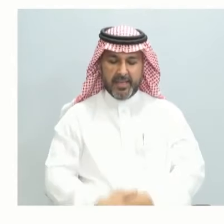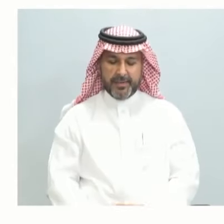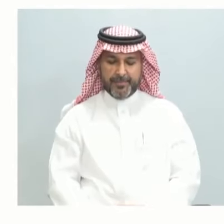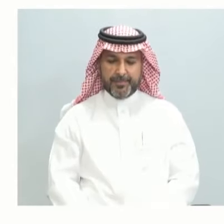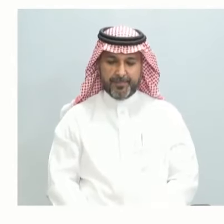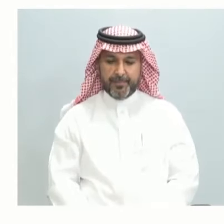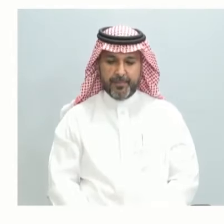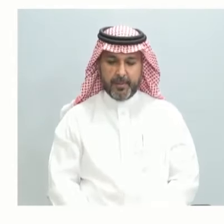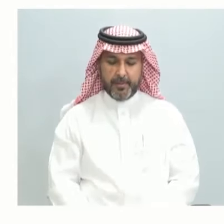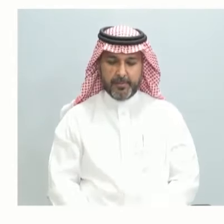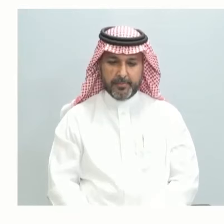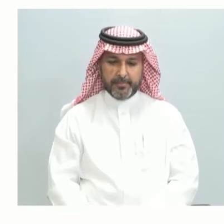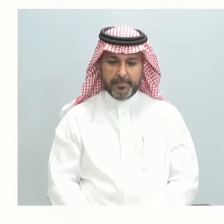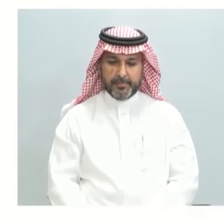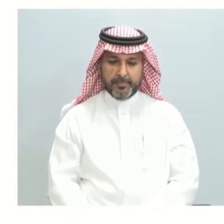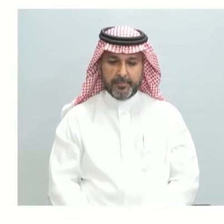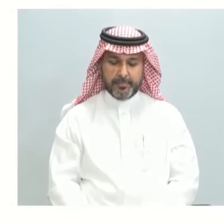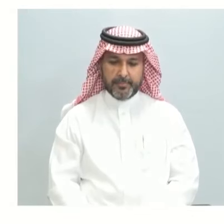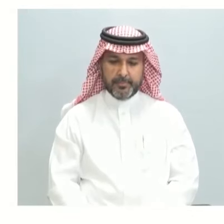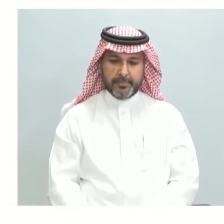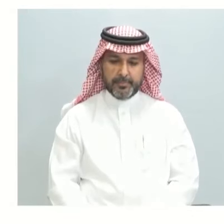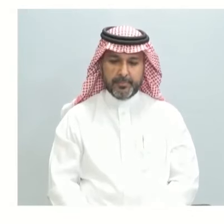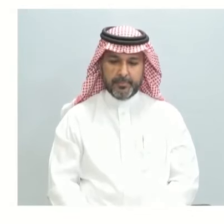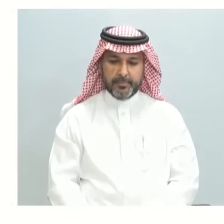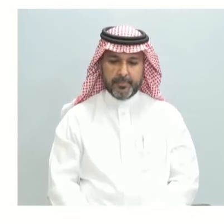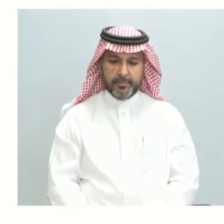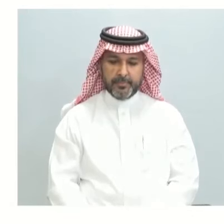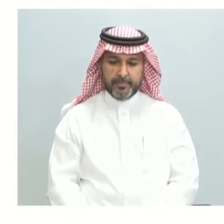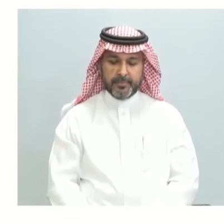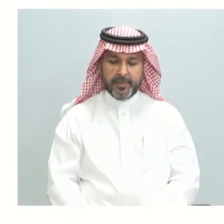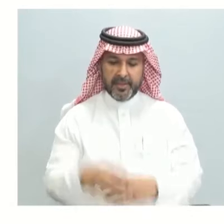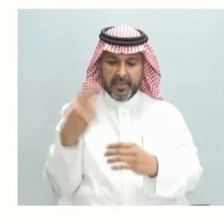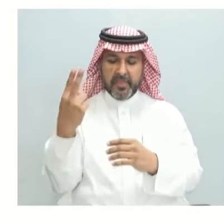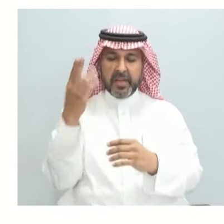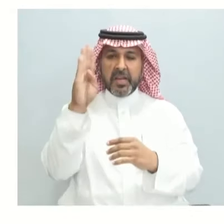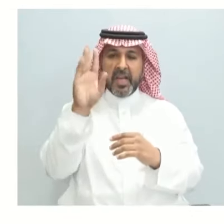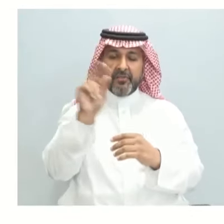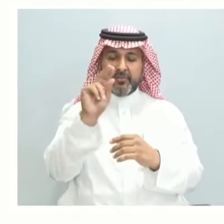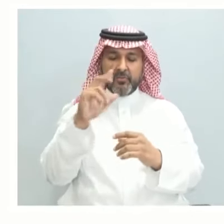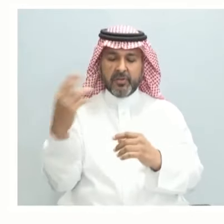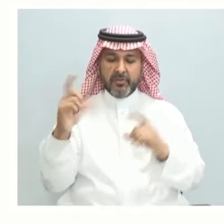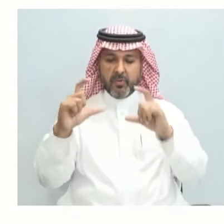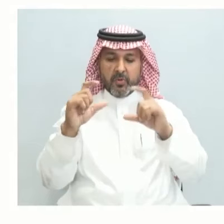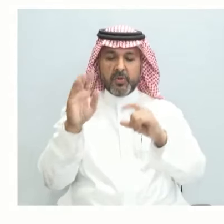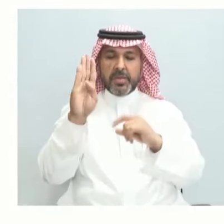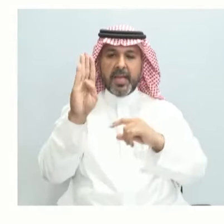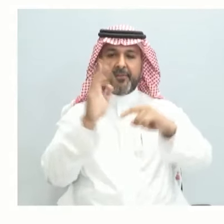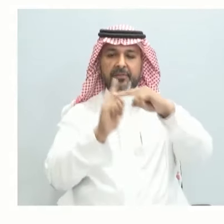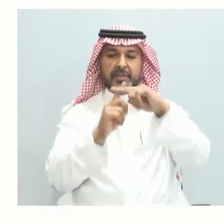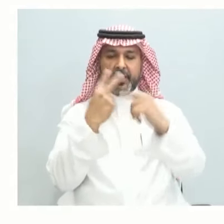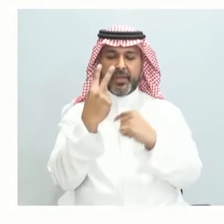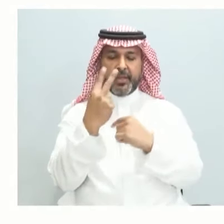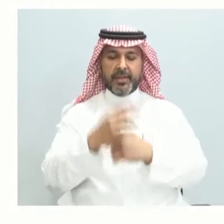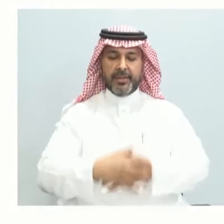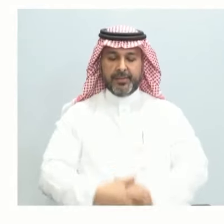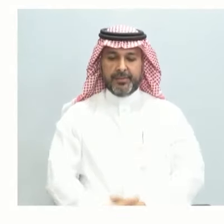خارجا ونكتب المتبقي اذا تم تحليلها فعلا الى عاملين احدهما القاسم